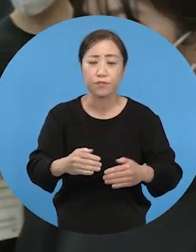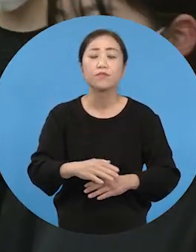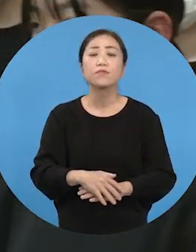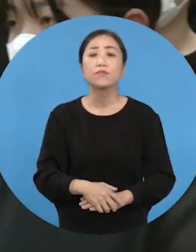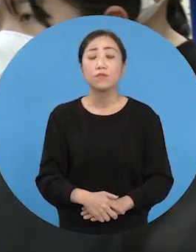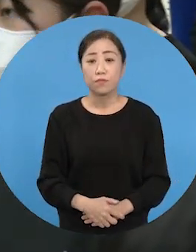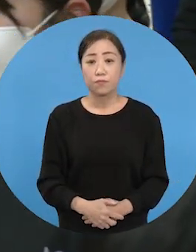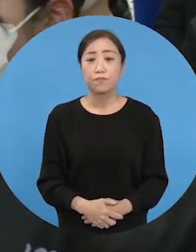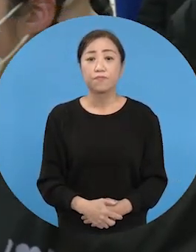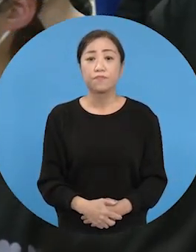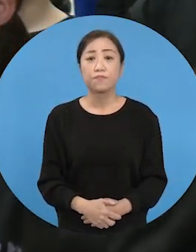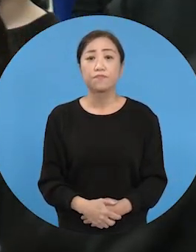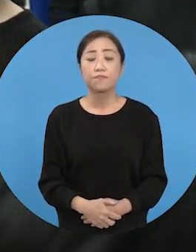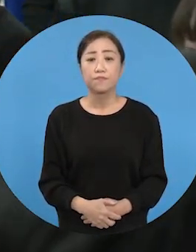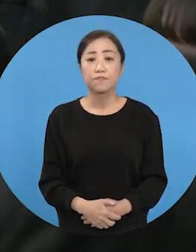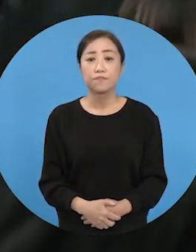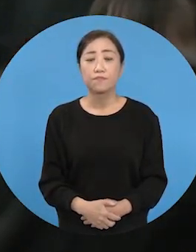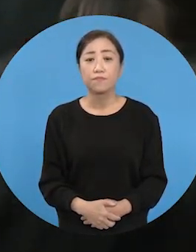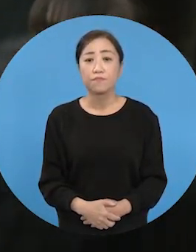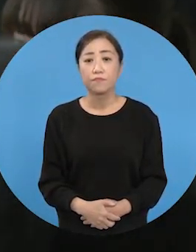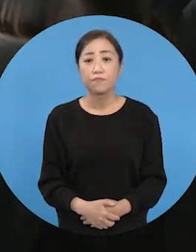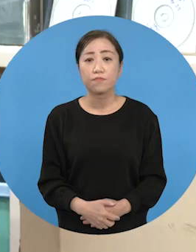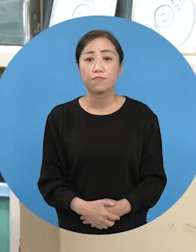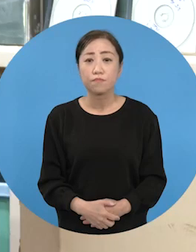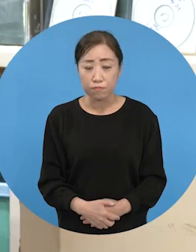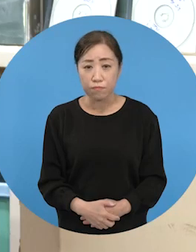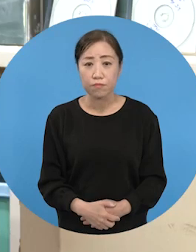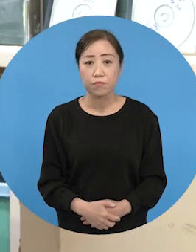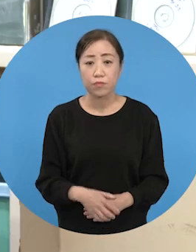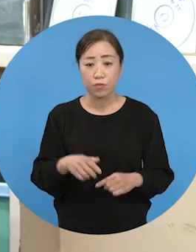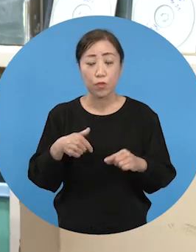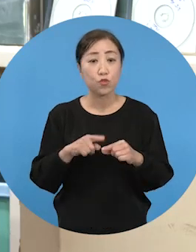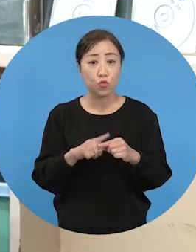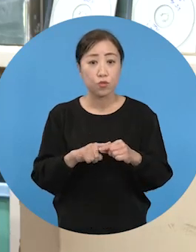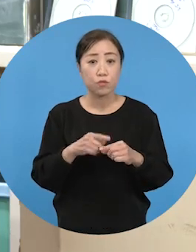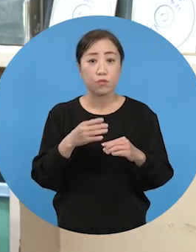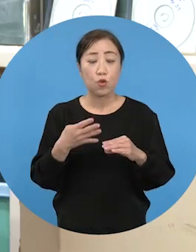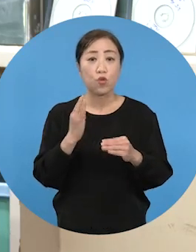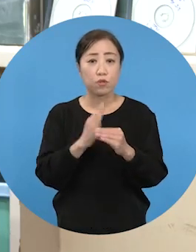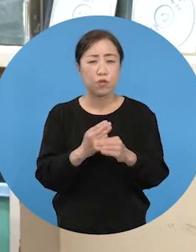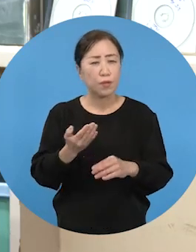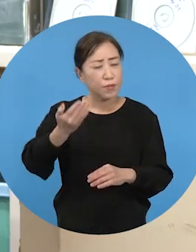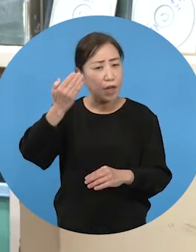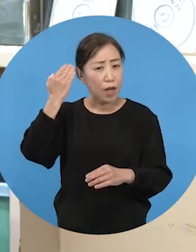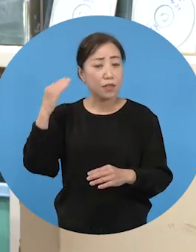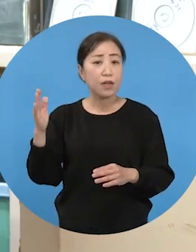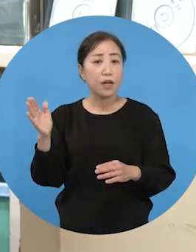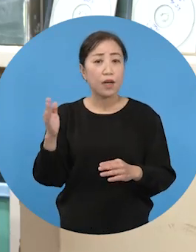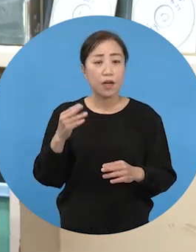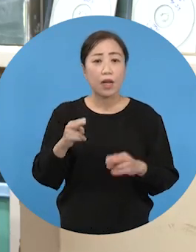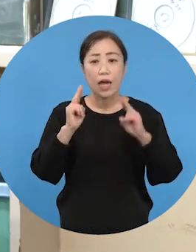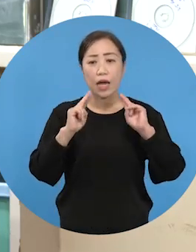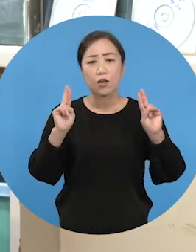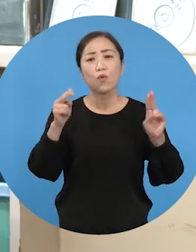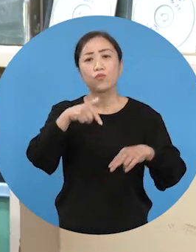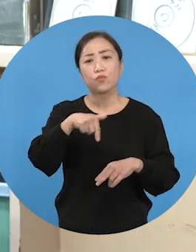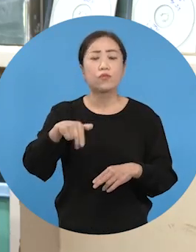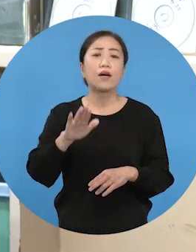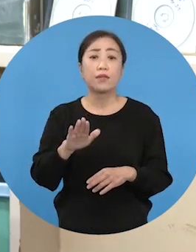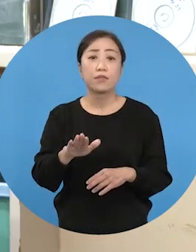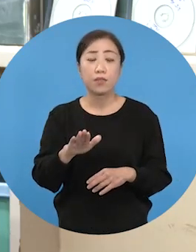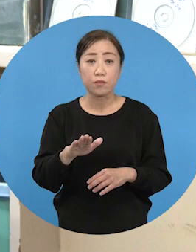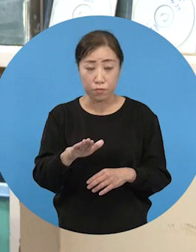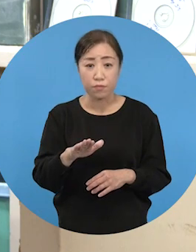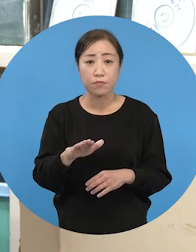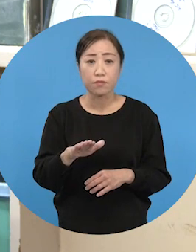間作りはとっても気をつけて心がけています。府中四中には代々やっぱ熱心な方がいらっしゃって合唱部